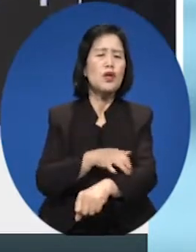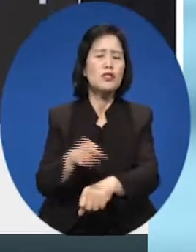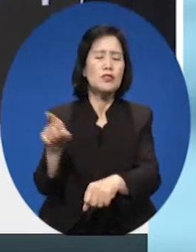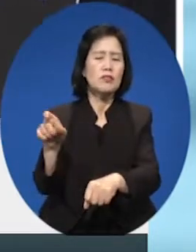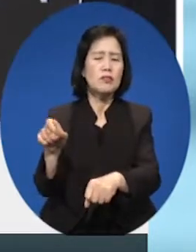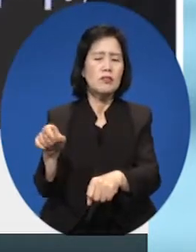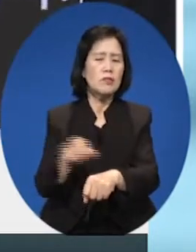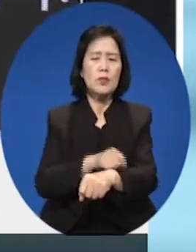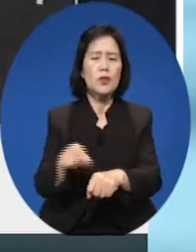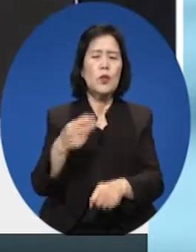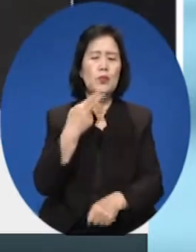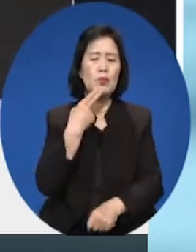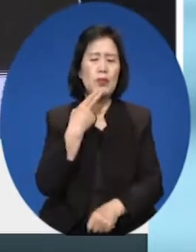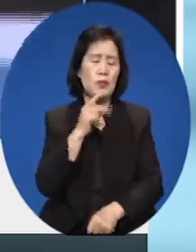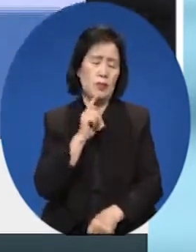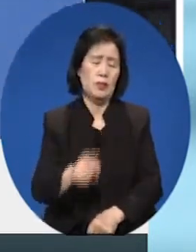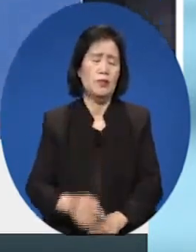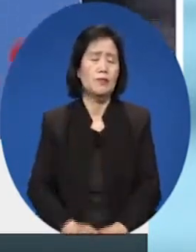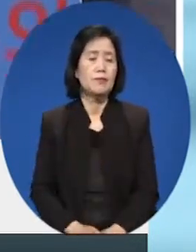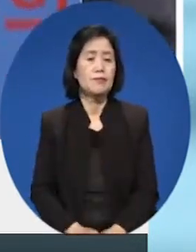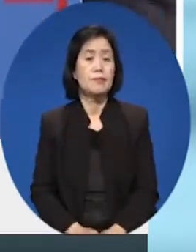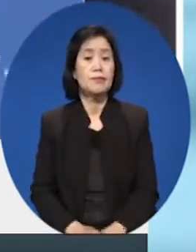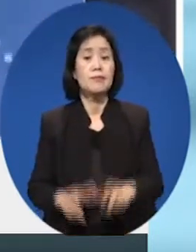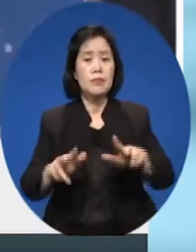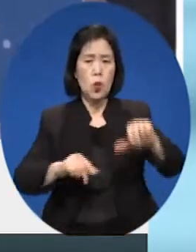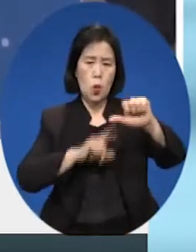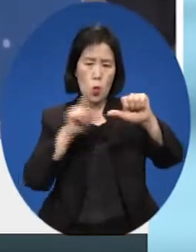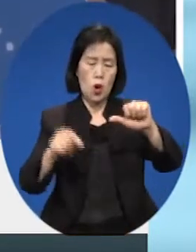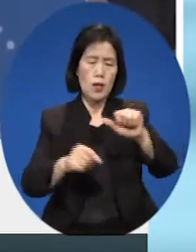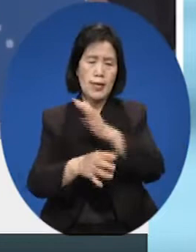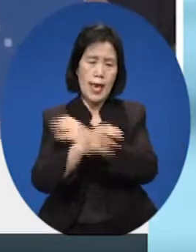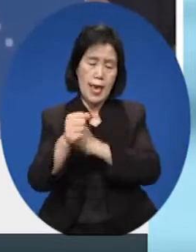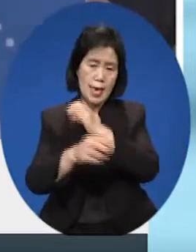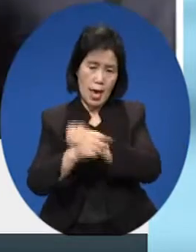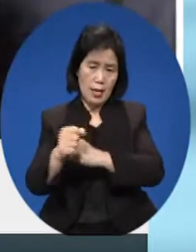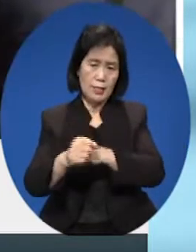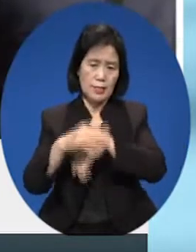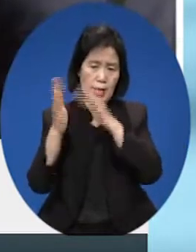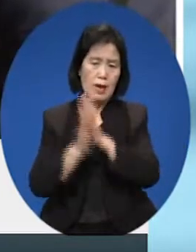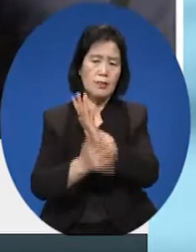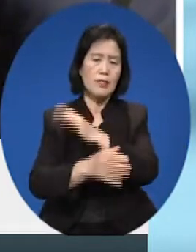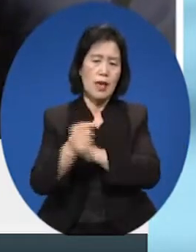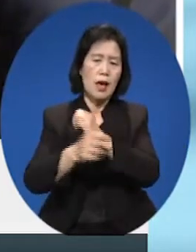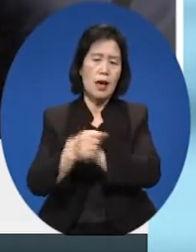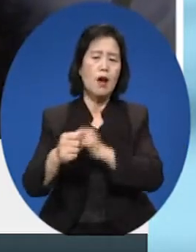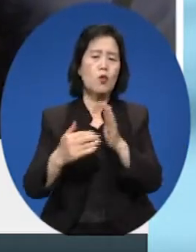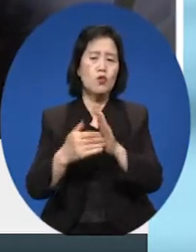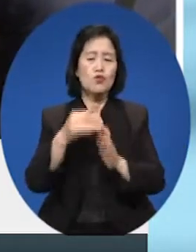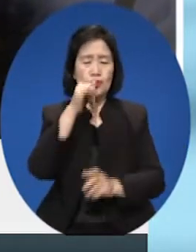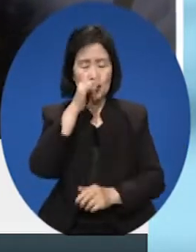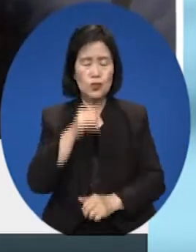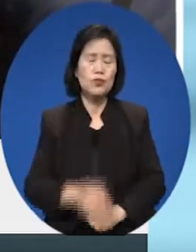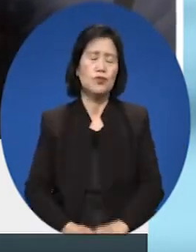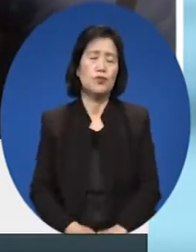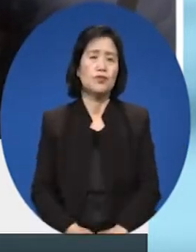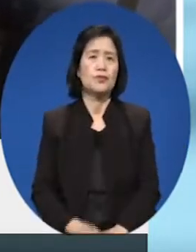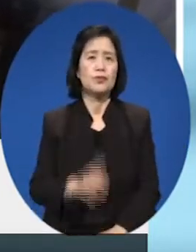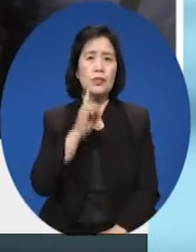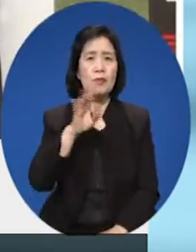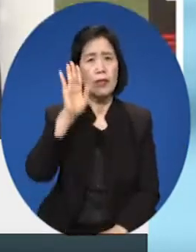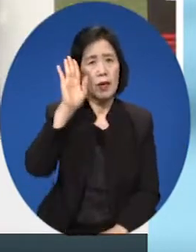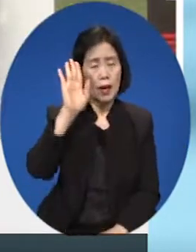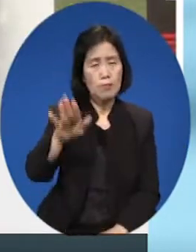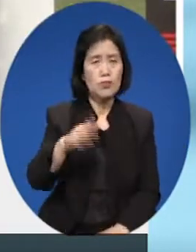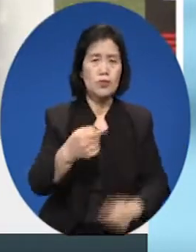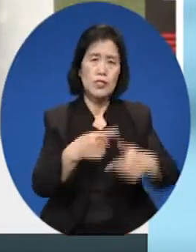없다 무리가 없다고 볼 수가 있습니다 지금 5월 예약 역시 정상적으로 지금 받고 있다고 전해지고 있는데요 다만 앞으로